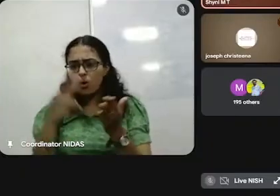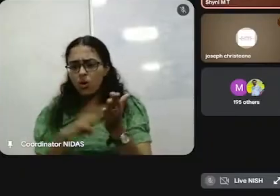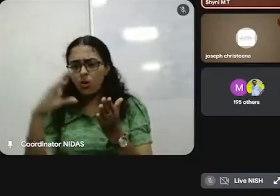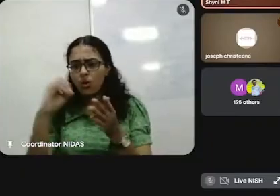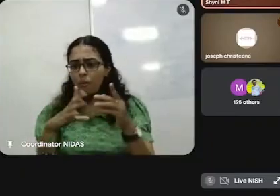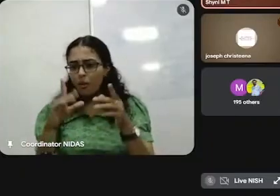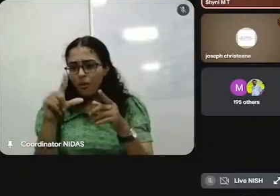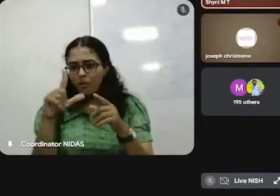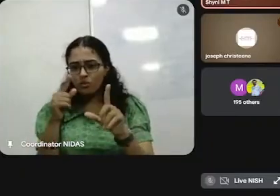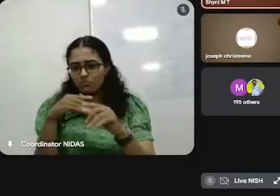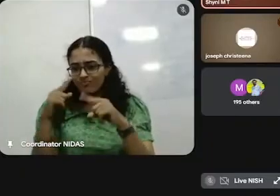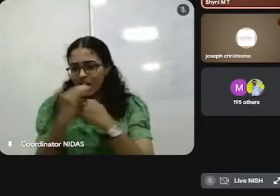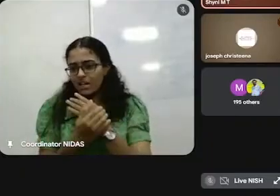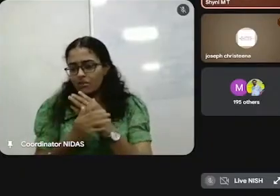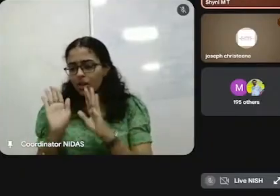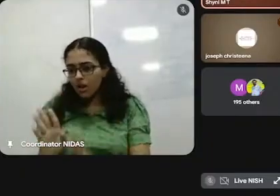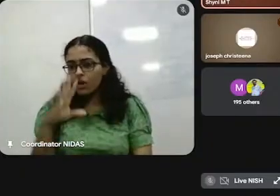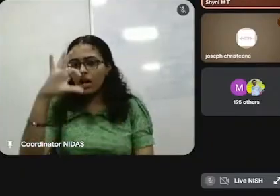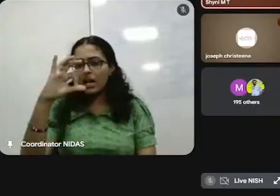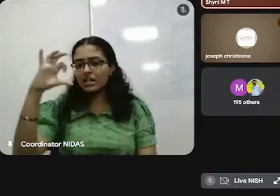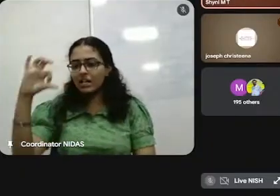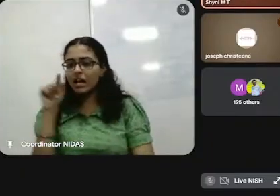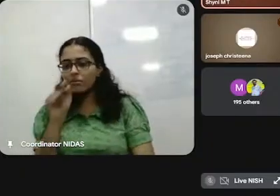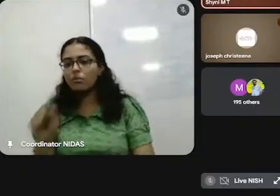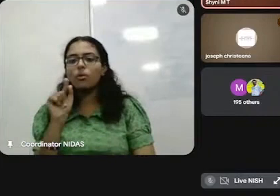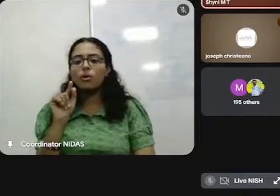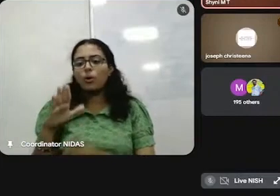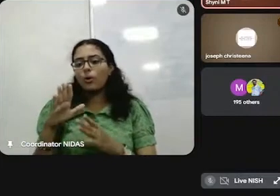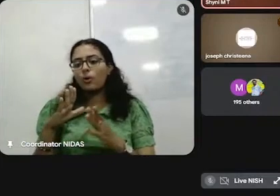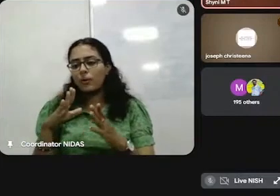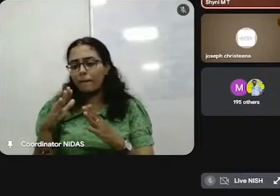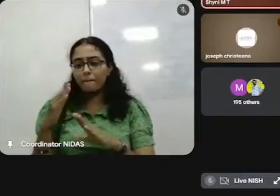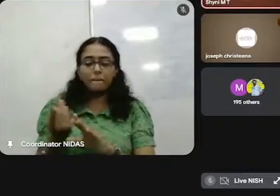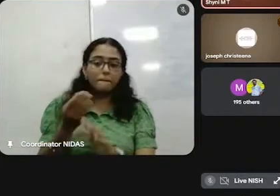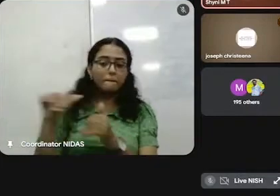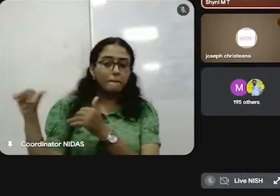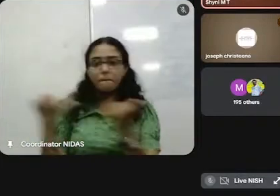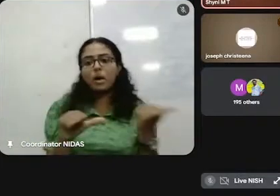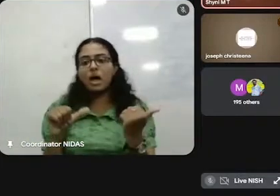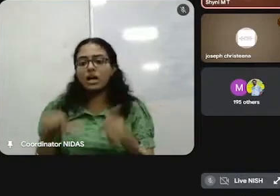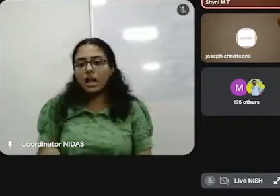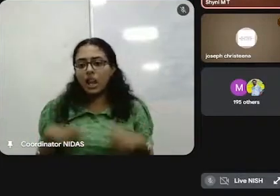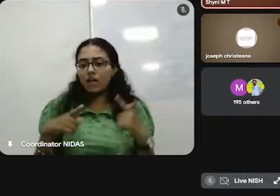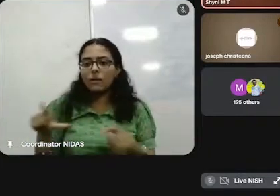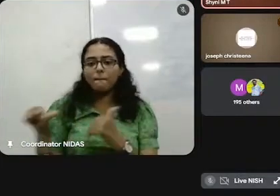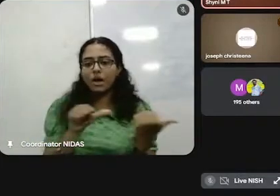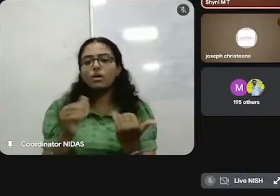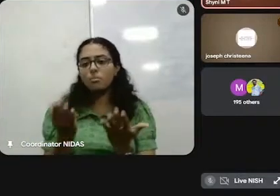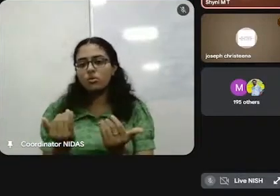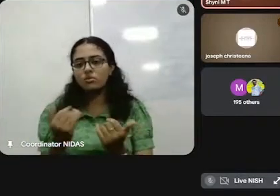ചെയ്യുകയാണെങ്കിൽ ആ വ്യക്തിക്ക് ഒരു 99% പഴയ ജീവിതത്തിലേക്ക് പെട്ടെന്ന് തിരിച്ചു വരാൻ കഴിയും. സ്ട്രോക്കിന്റെ ആഫ്റ്റർ